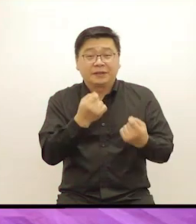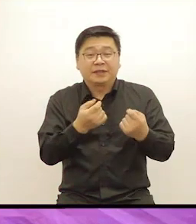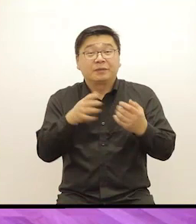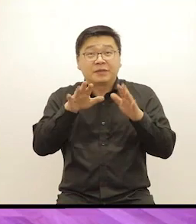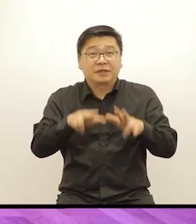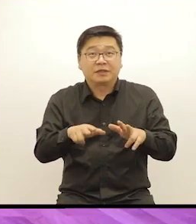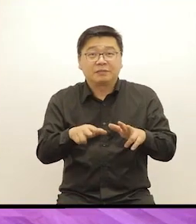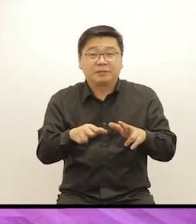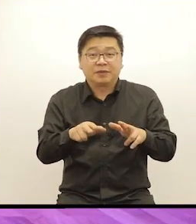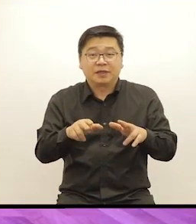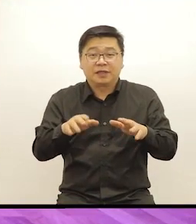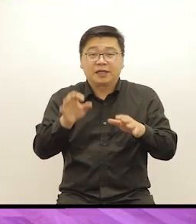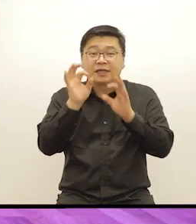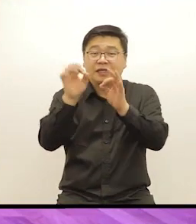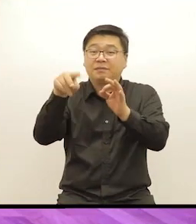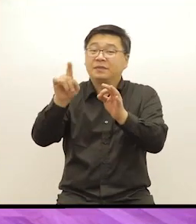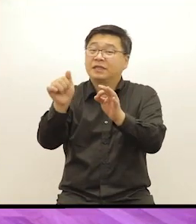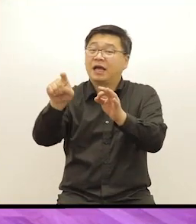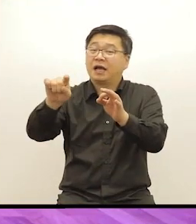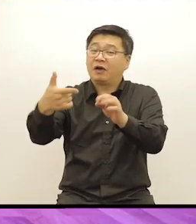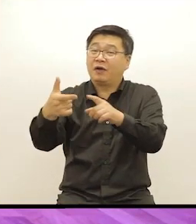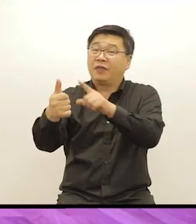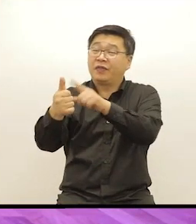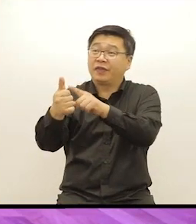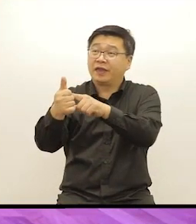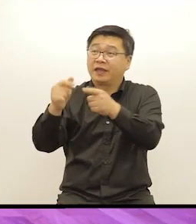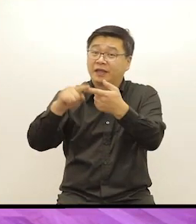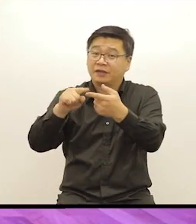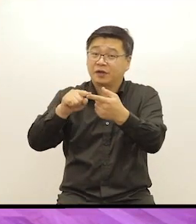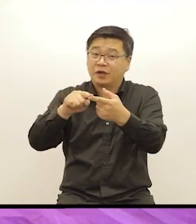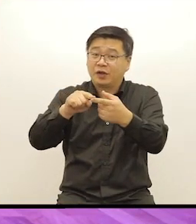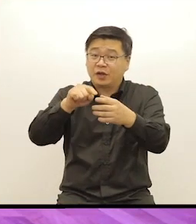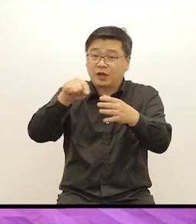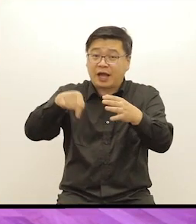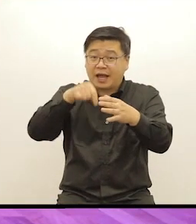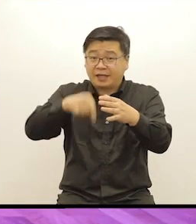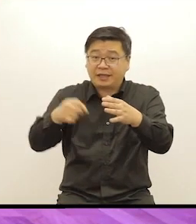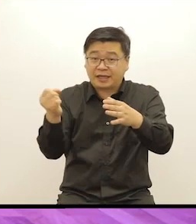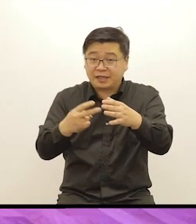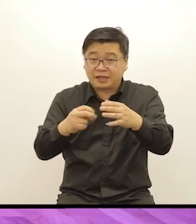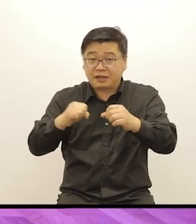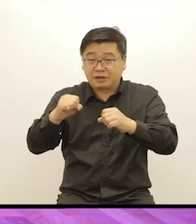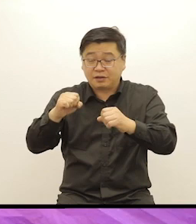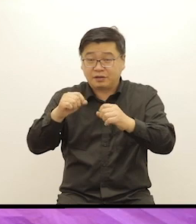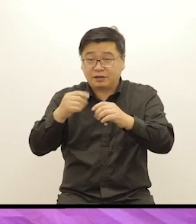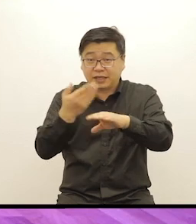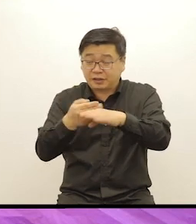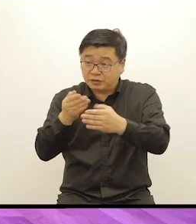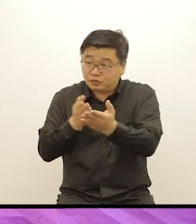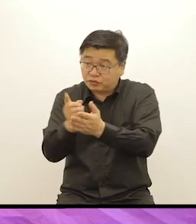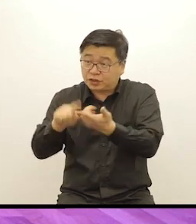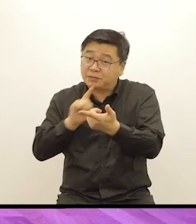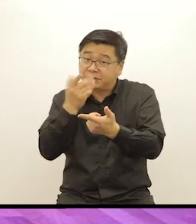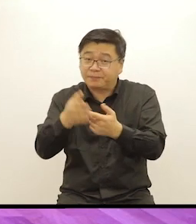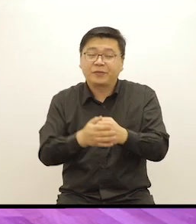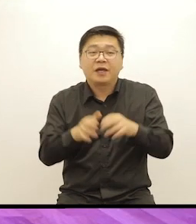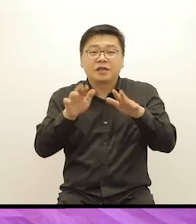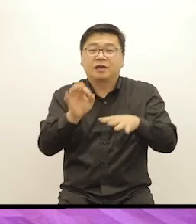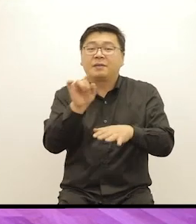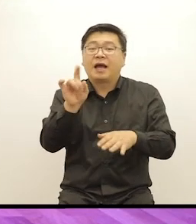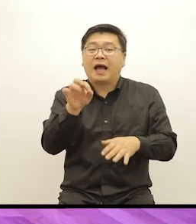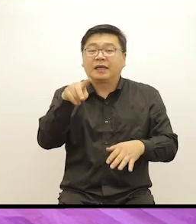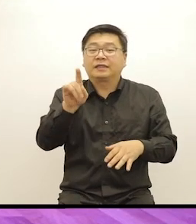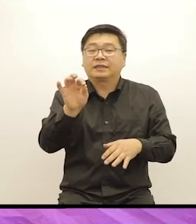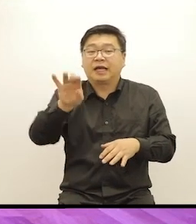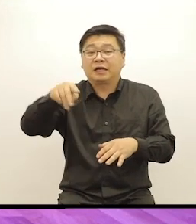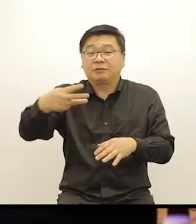그러면 코너 속의 코너라고 해야 될까요? 그 김상원 연주자가 현재 앙상블 조이너스